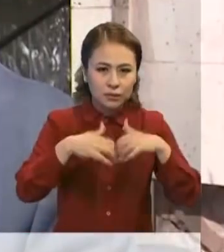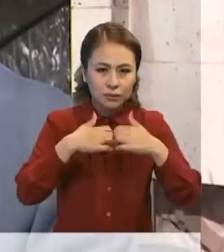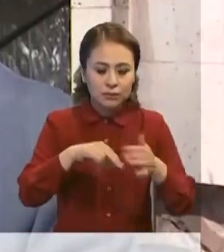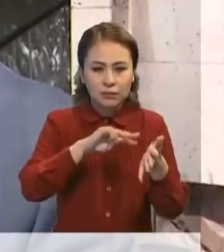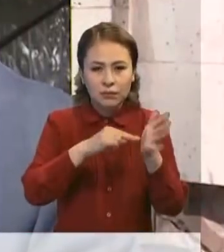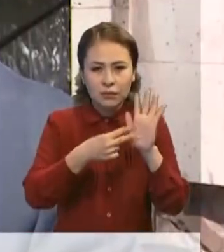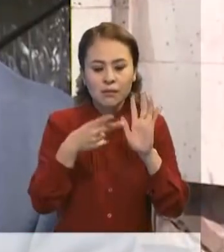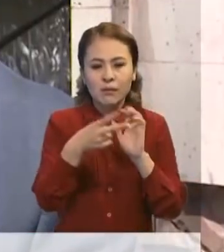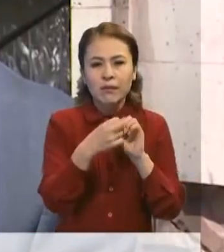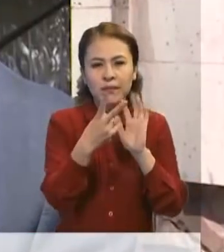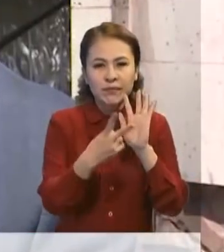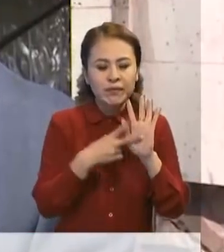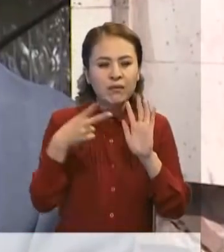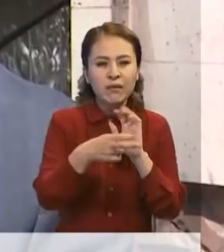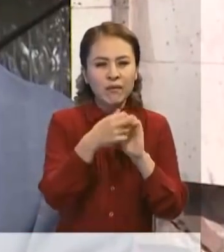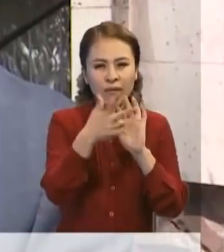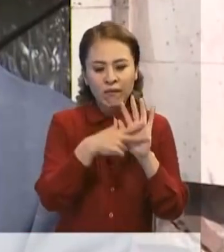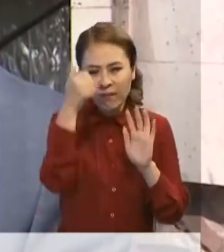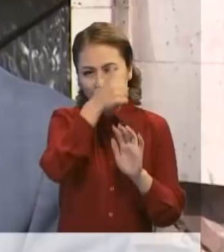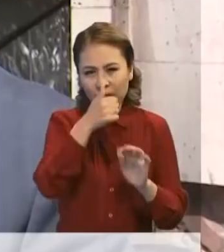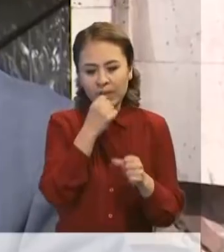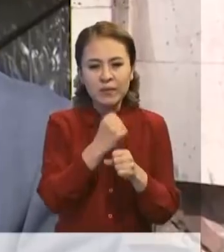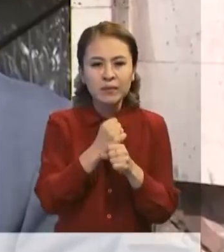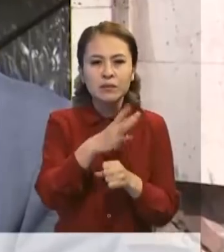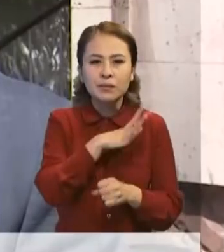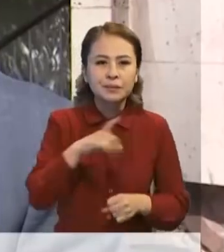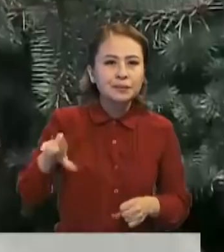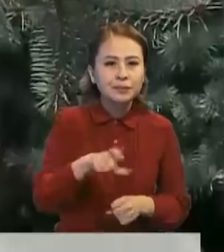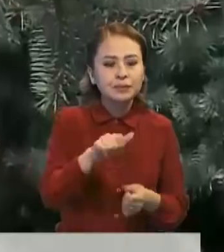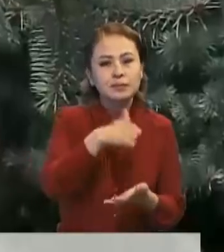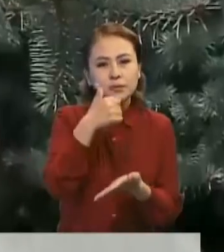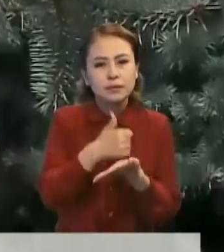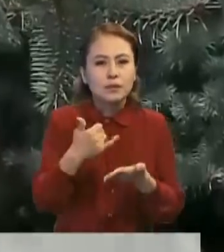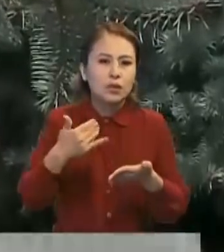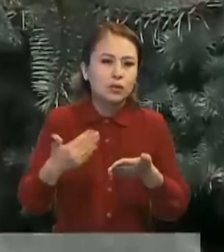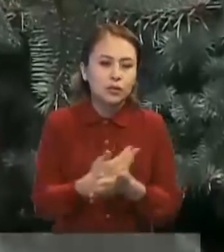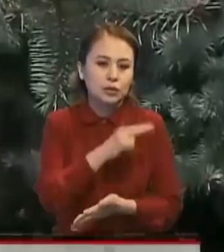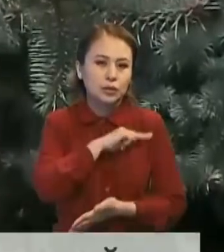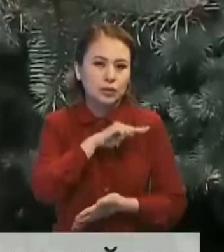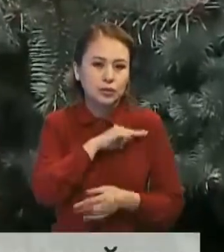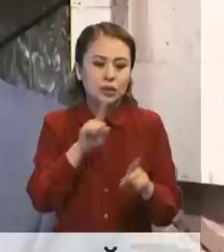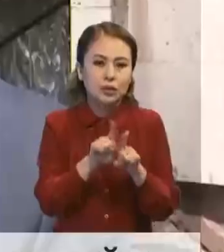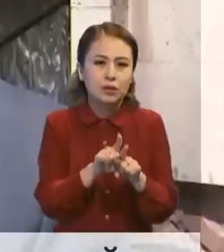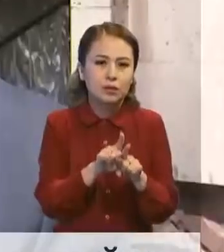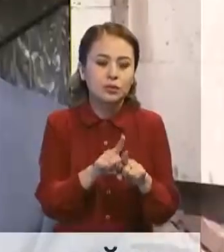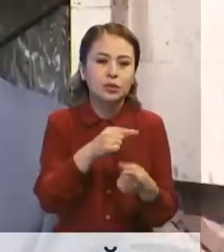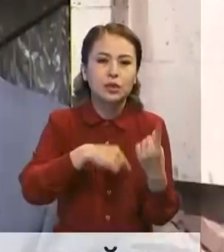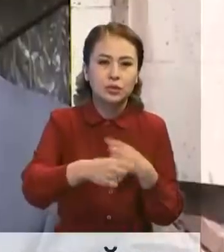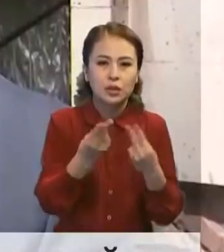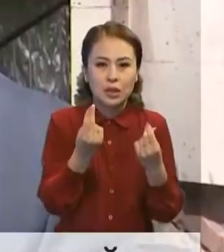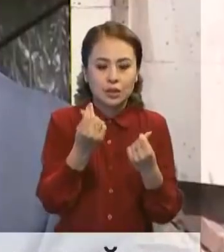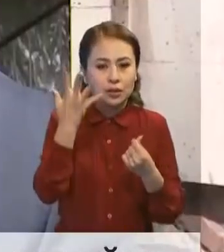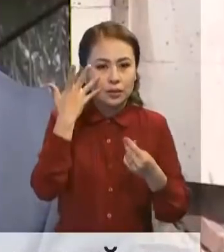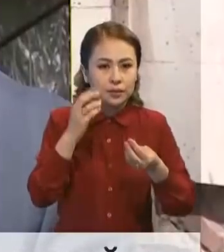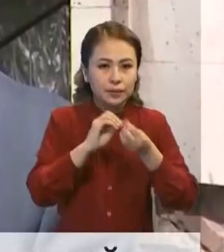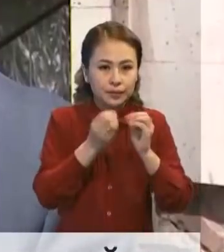жоба 2017-18 жылдары жасалған. Қазавтожол мекемесінің басшылығы қазір осы жұмыспен айналысып жатыр. Қаржы мәселесі шешілген